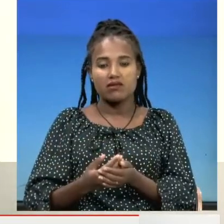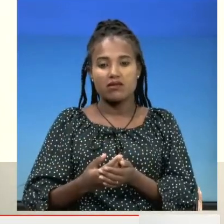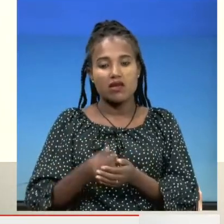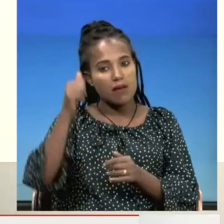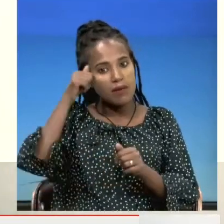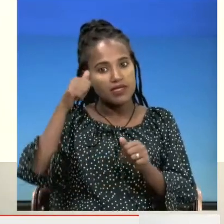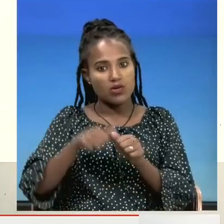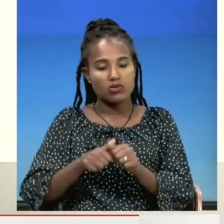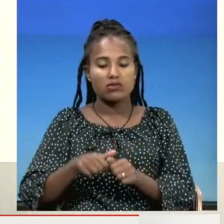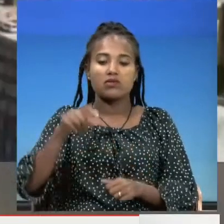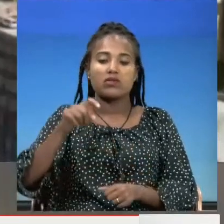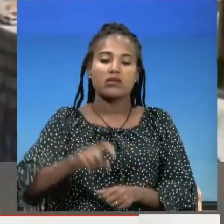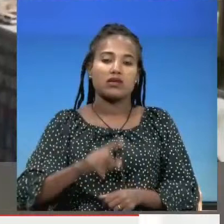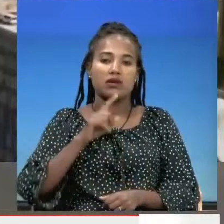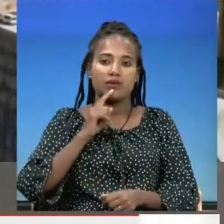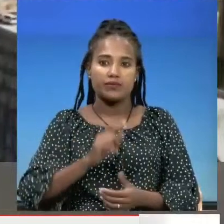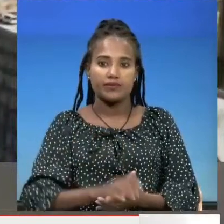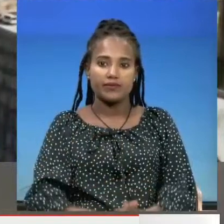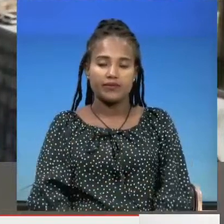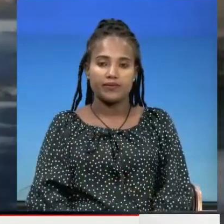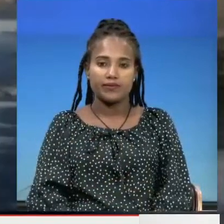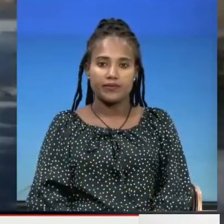ማስተዋወስ ተገቢ ይሆናል።